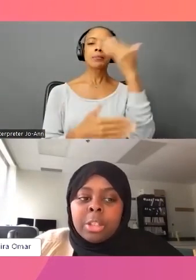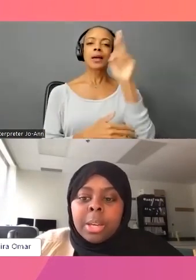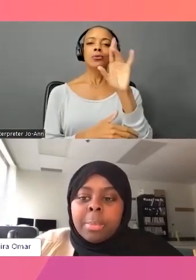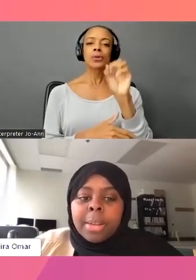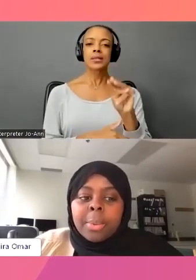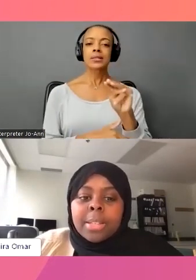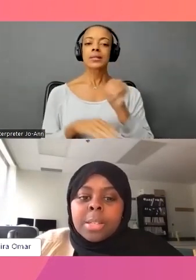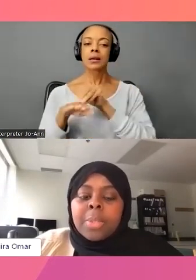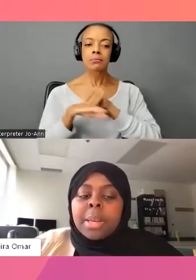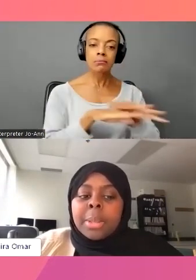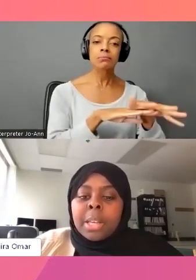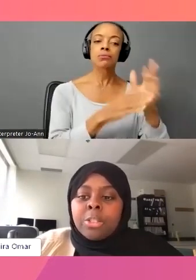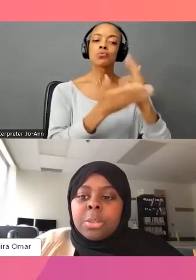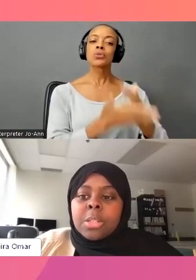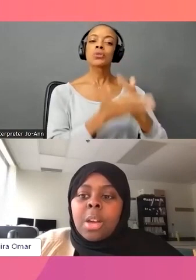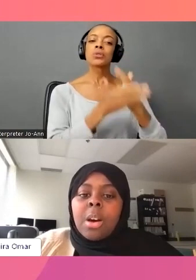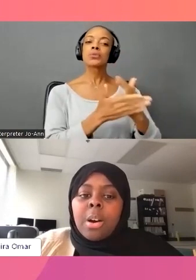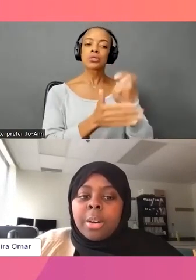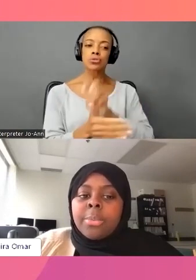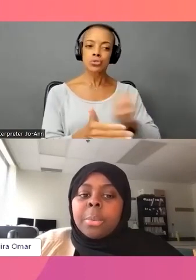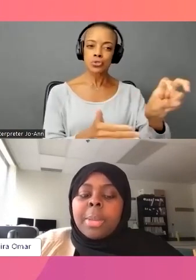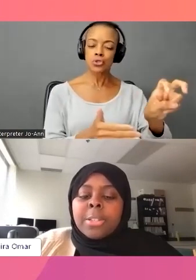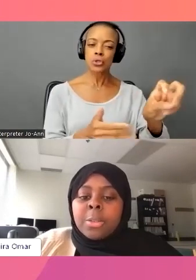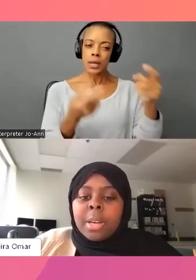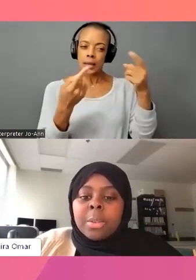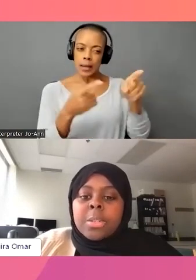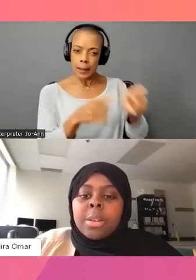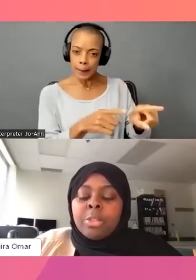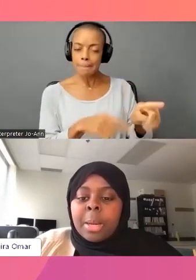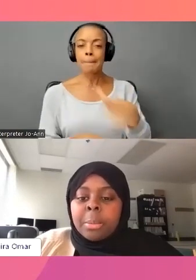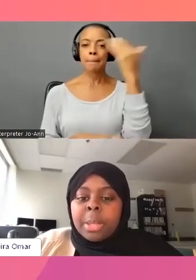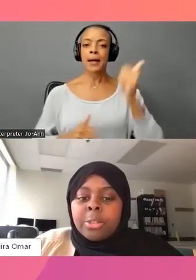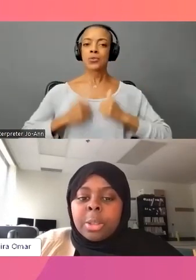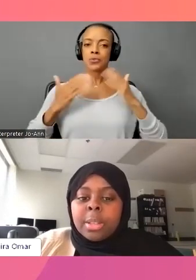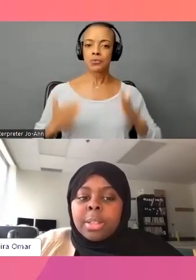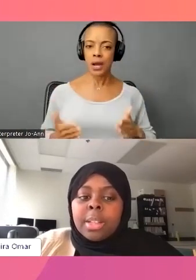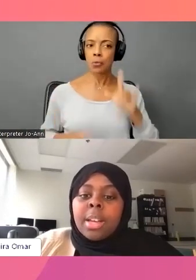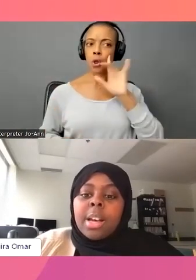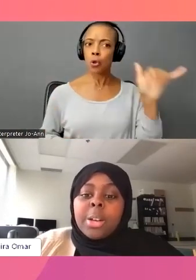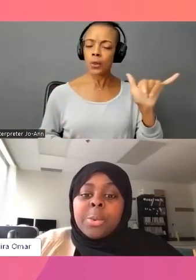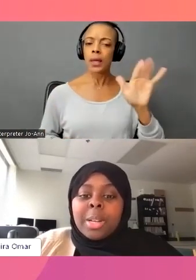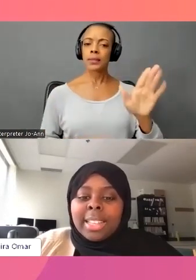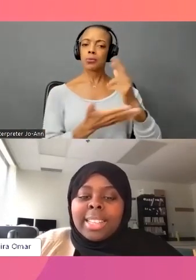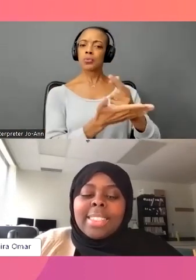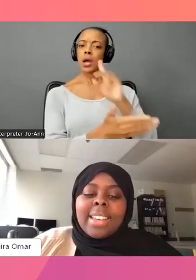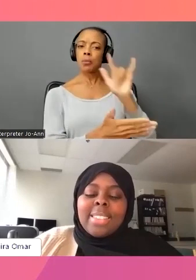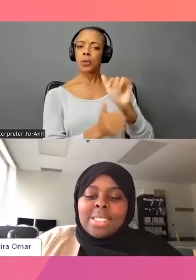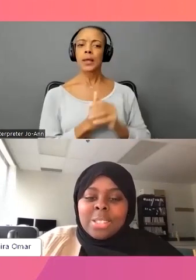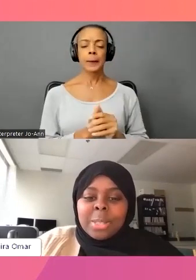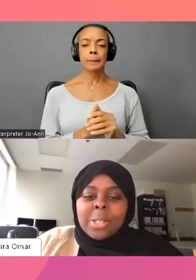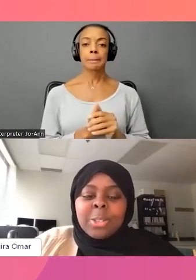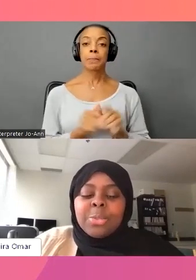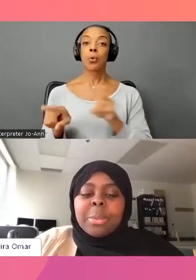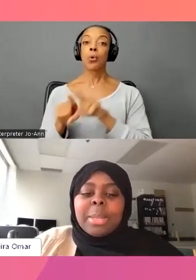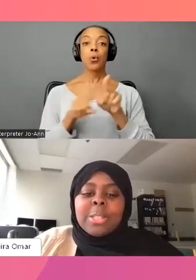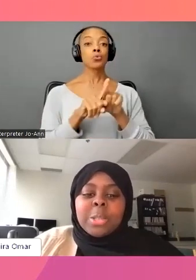parler de la façon dont le racisme envers les Noirs façonne le cheminement clinique de réadaptation et quelles sont les implications pour les survivants et survivantes noirs de